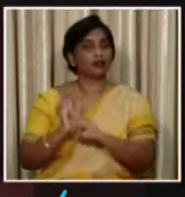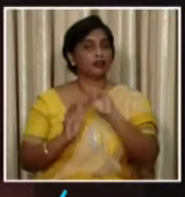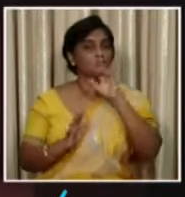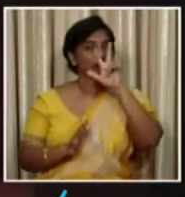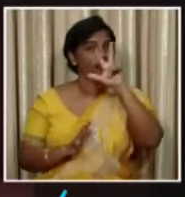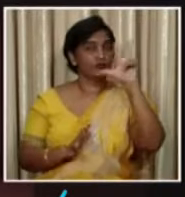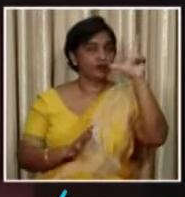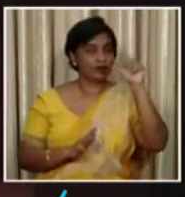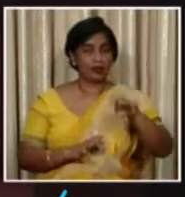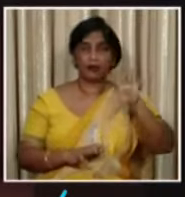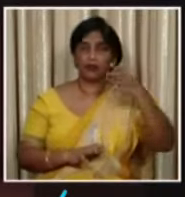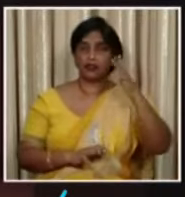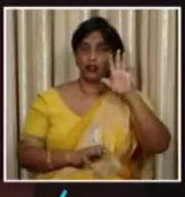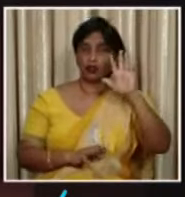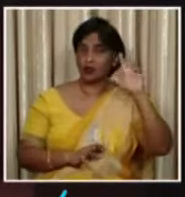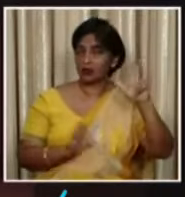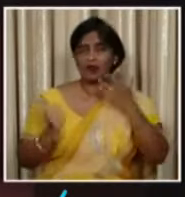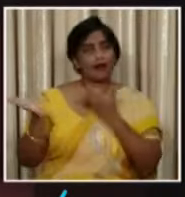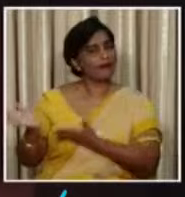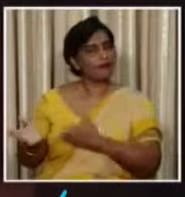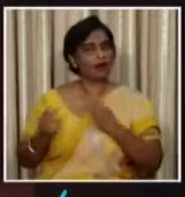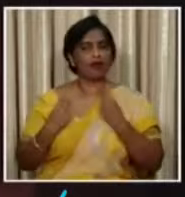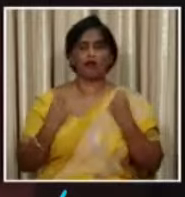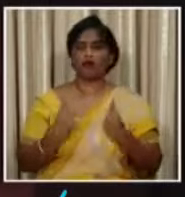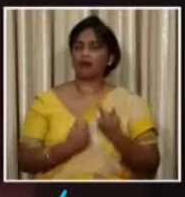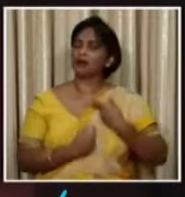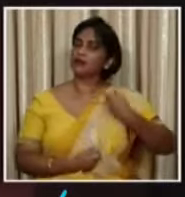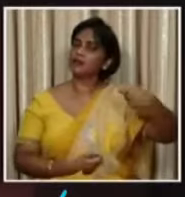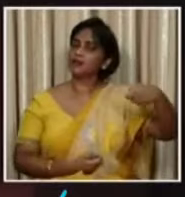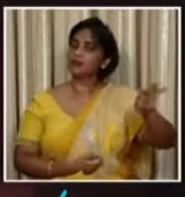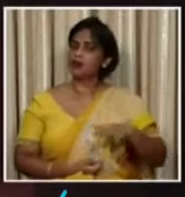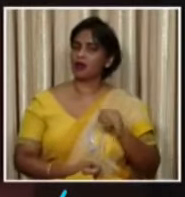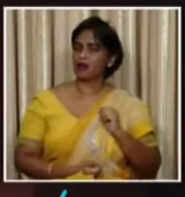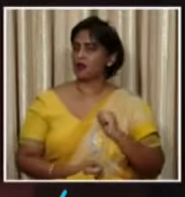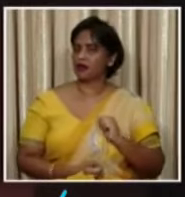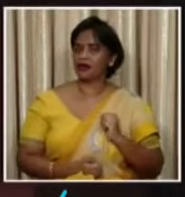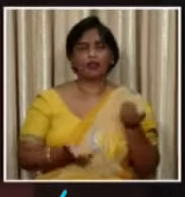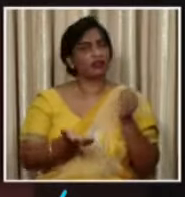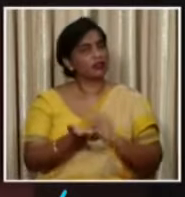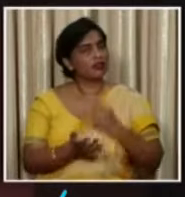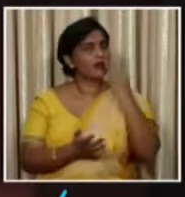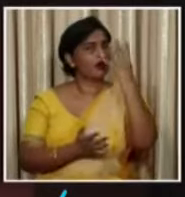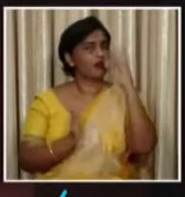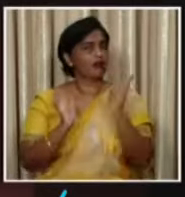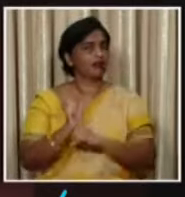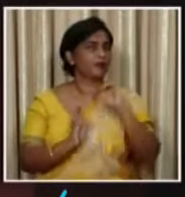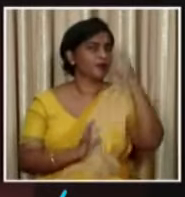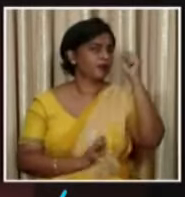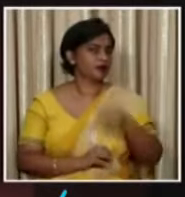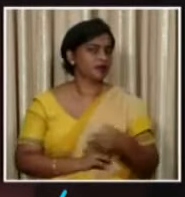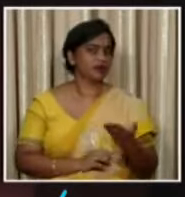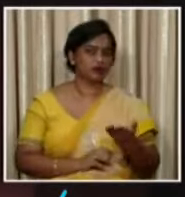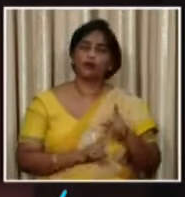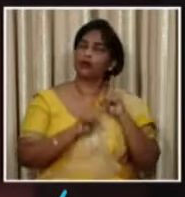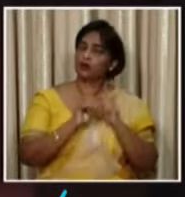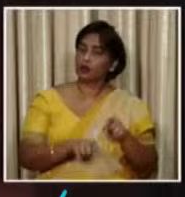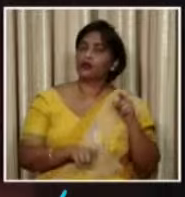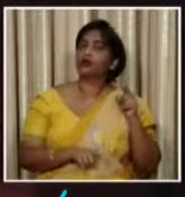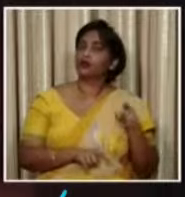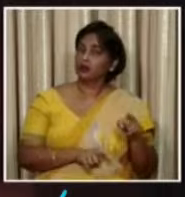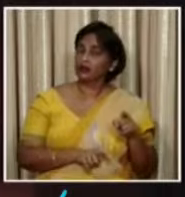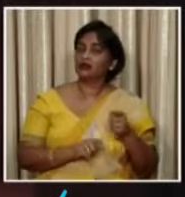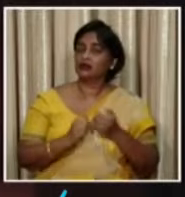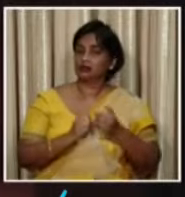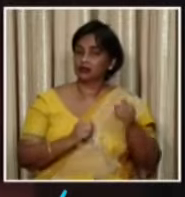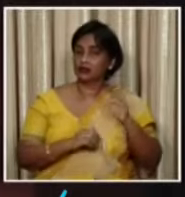488,590ක් තිබියදී කොහොමද හදිසි මිලදී ගැනීමක් කරේ තවත් 450,000ක්? ඒ වගේම ඒ කිරීම